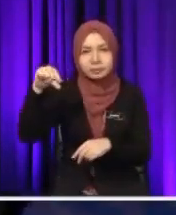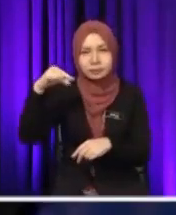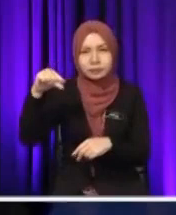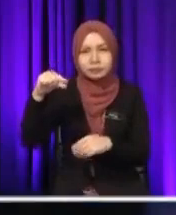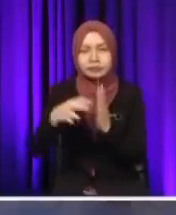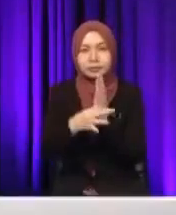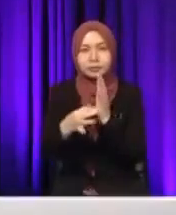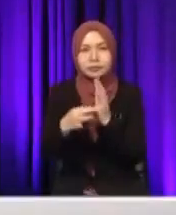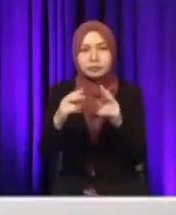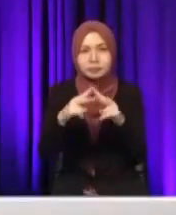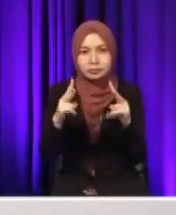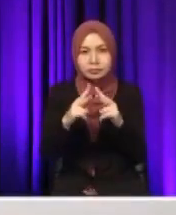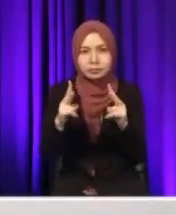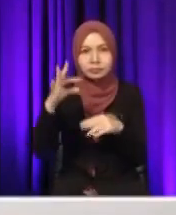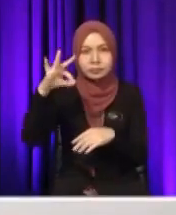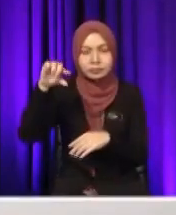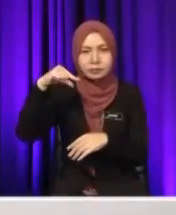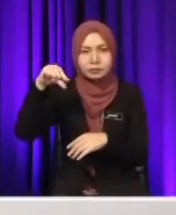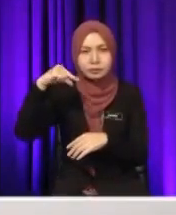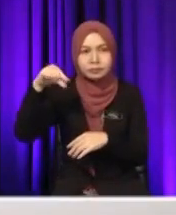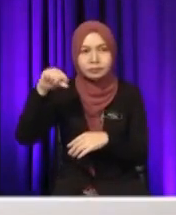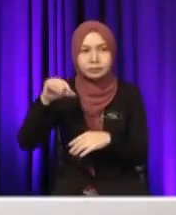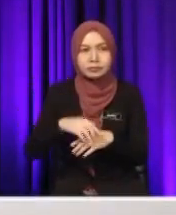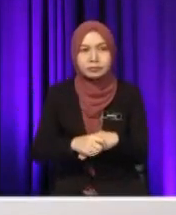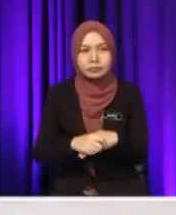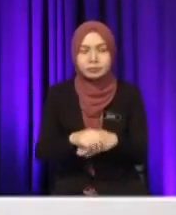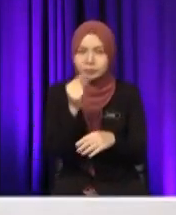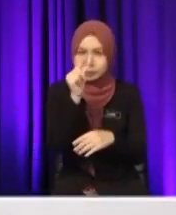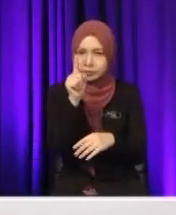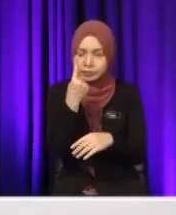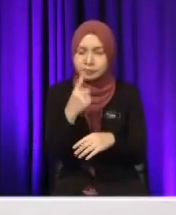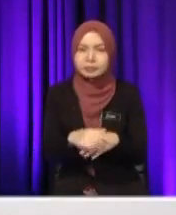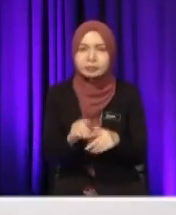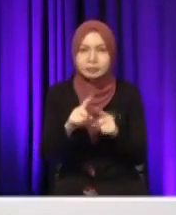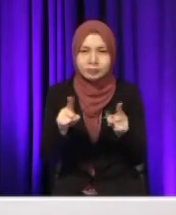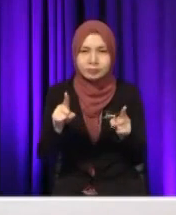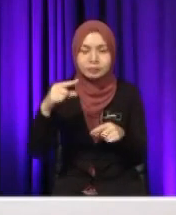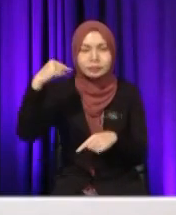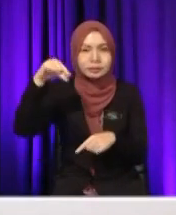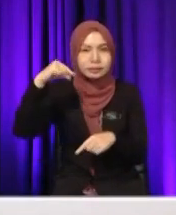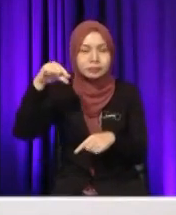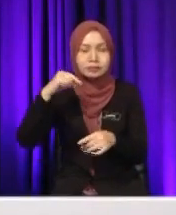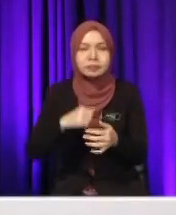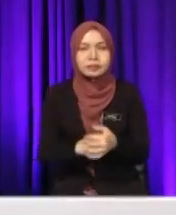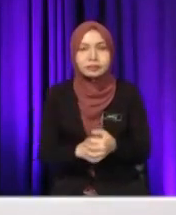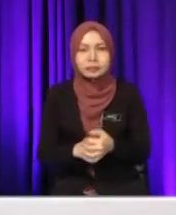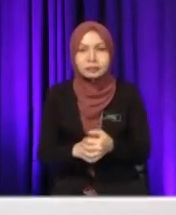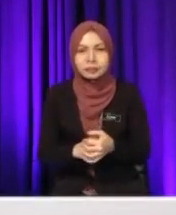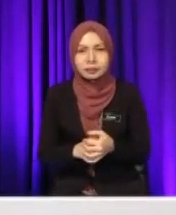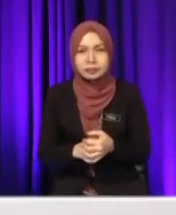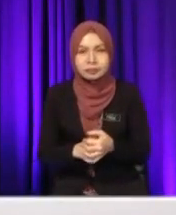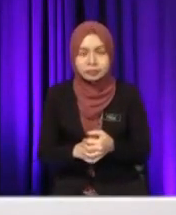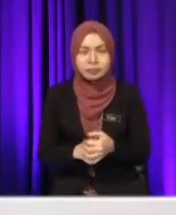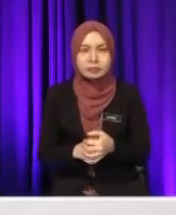Berkualiti Chris. Tadi paling banyak. Paling banyak. Kita paling nampak berkualiti. Dia tak banyak kan? Ya. Isinya isi room ini tak banyak kan? So dia paling